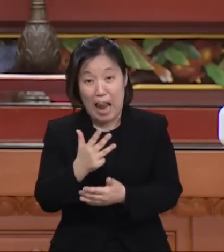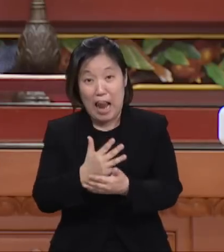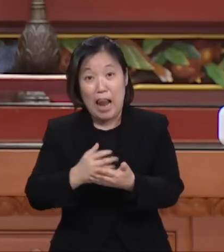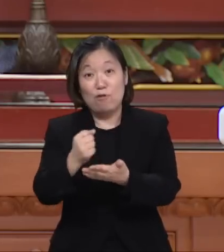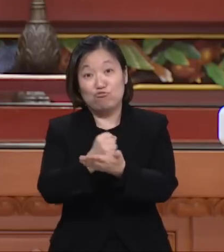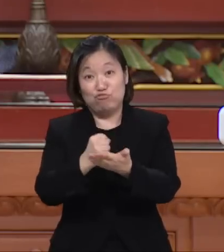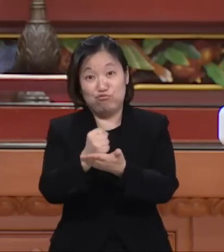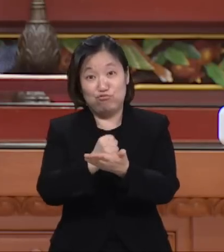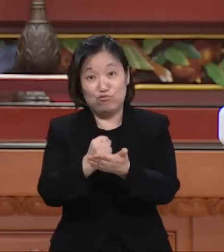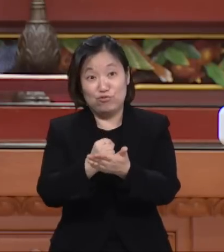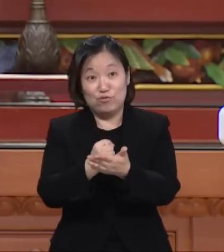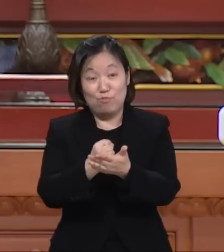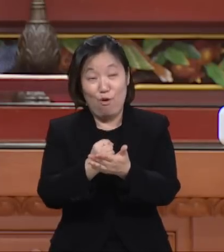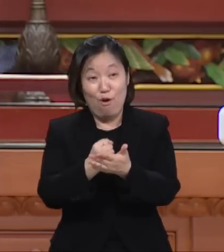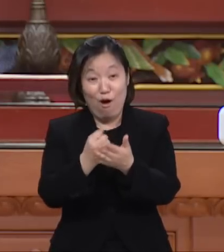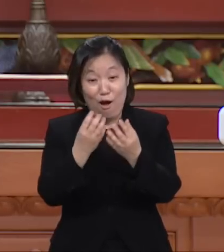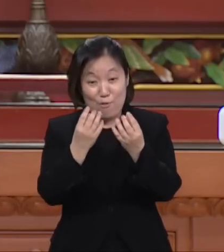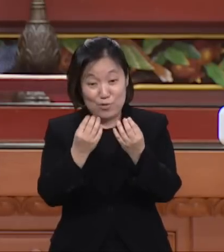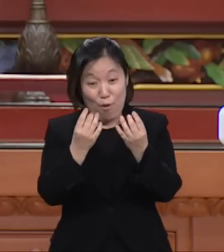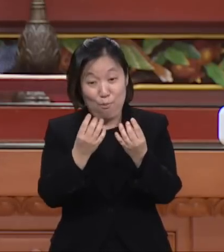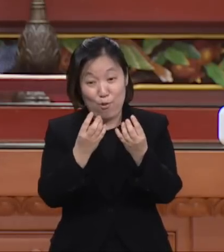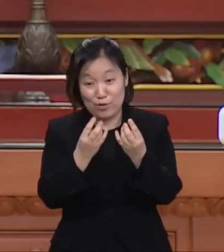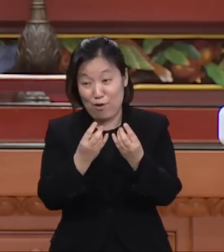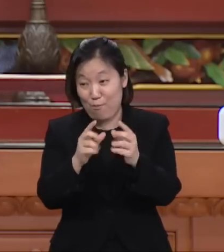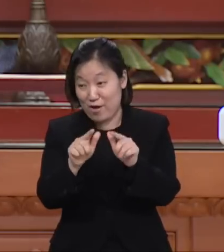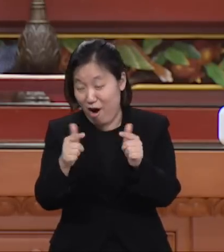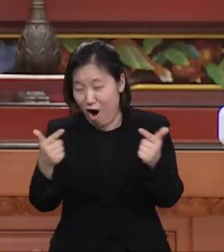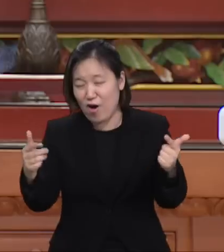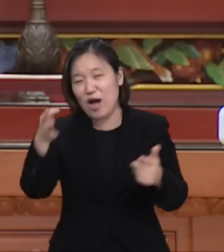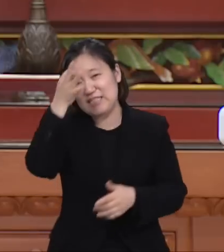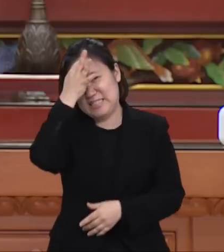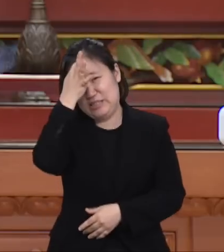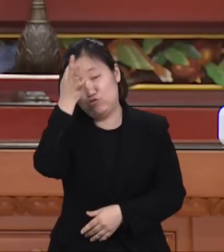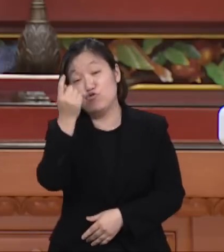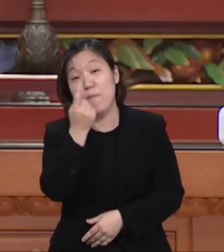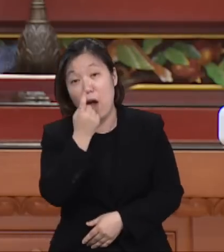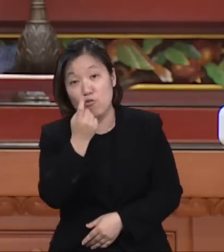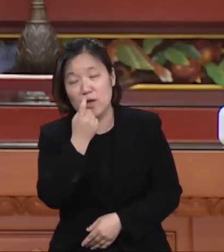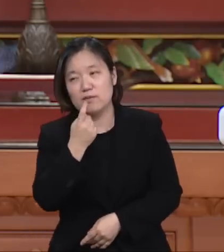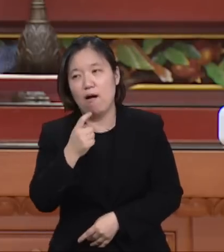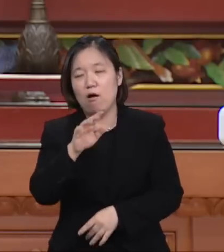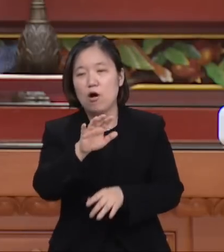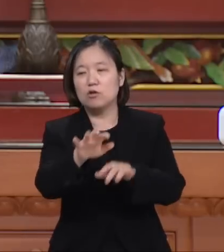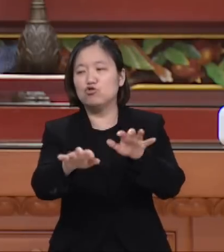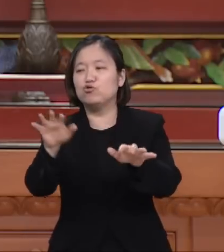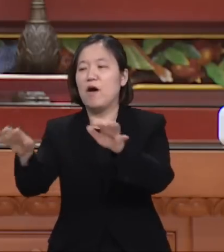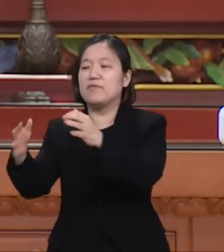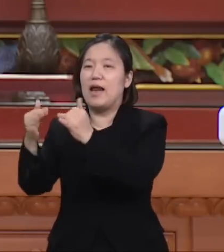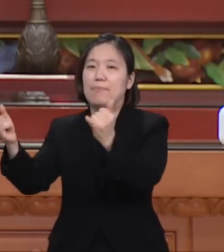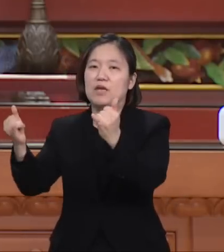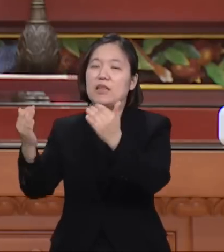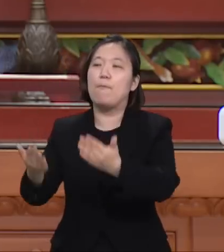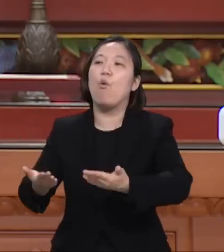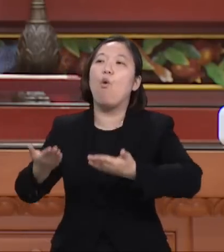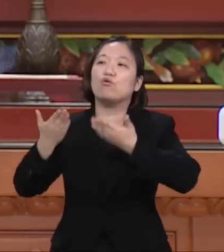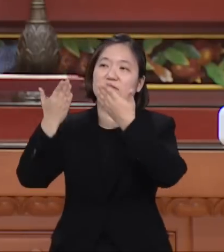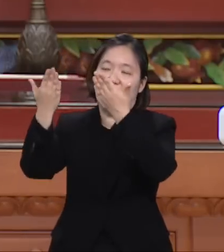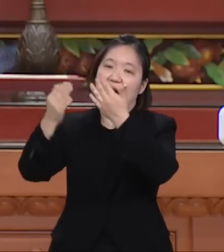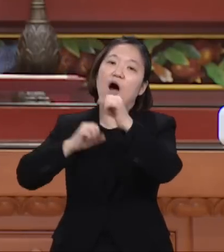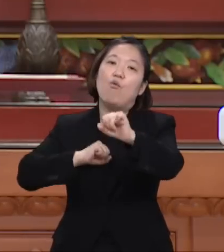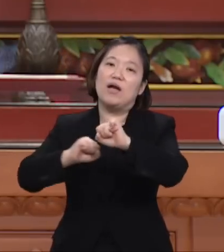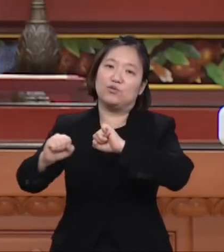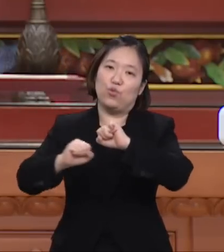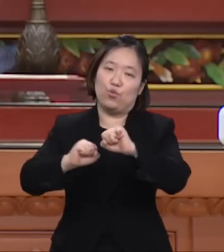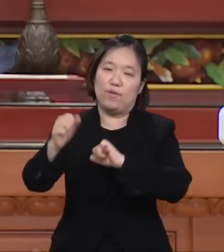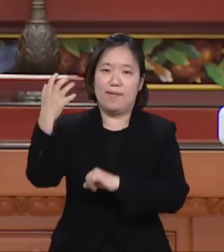관상까지 배우면서 주변 이웃 사람들에게 수많은 봉사행을 펼쳤대요 수많은 봉사활동을